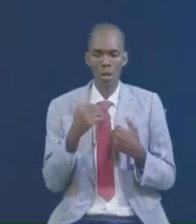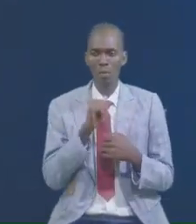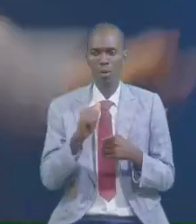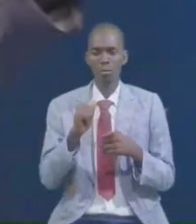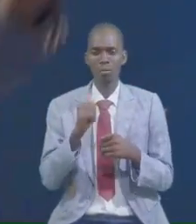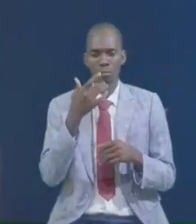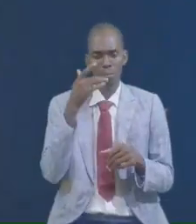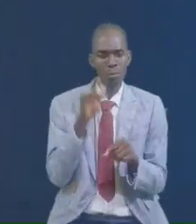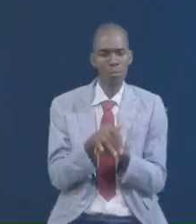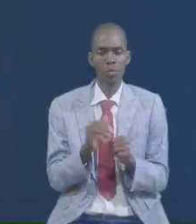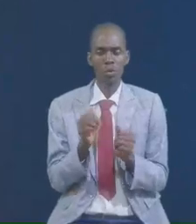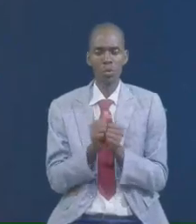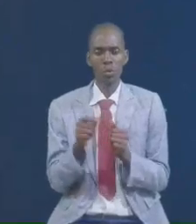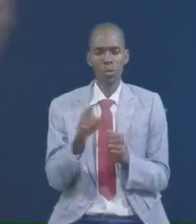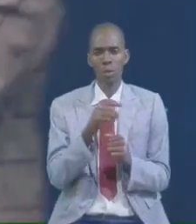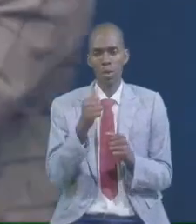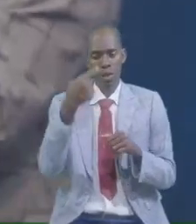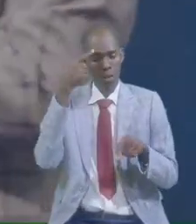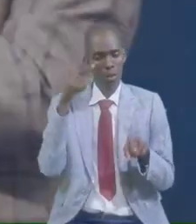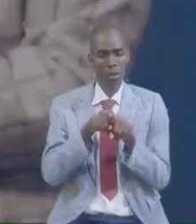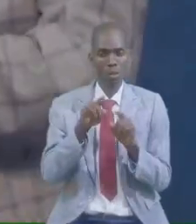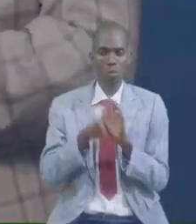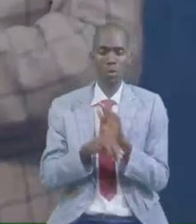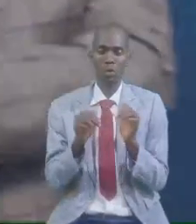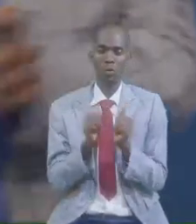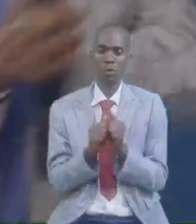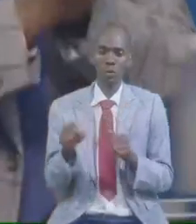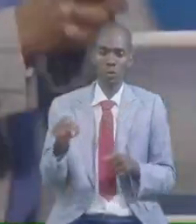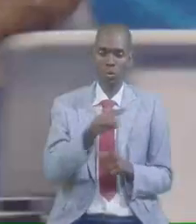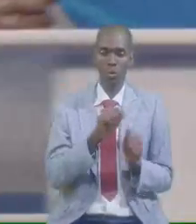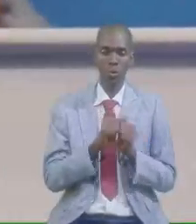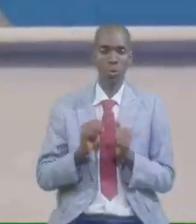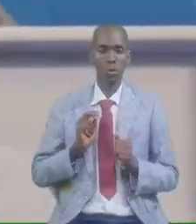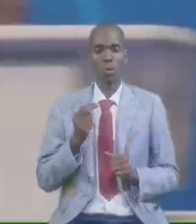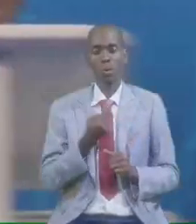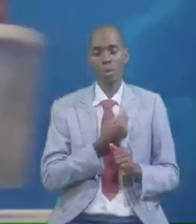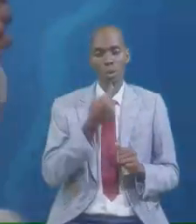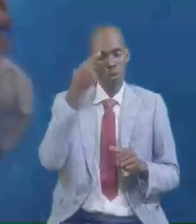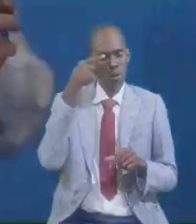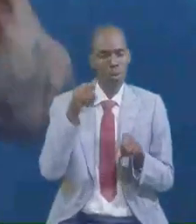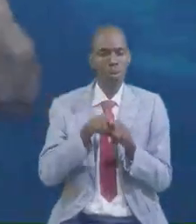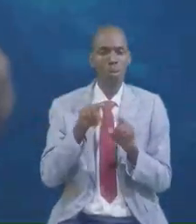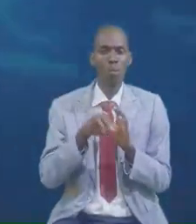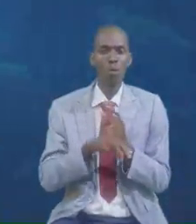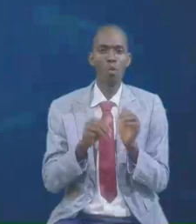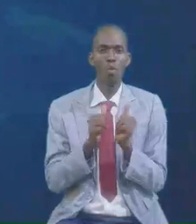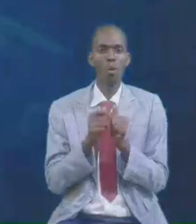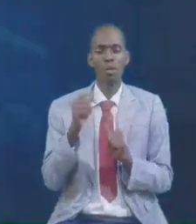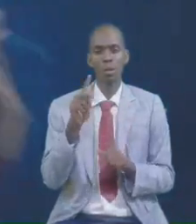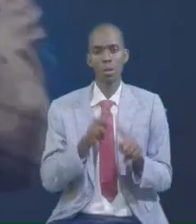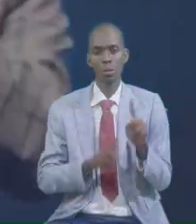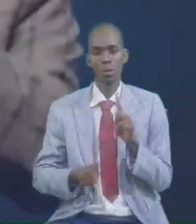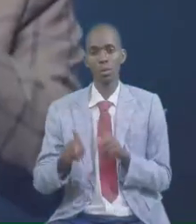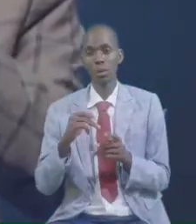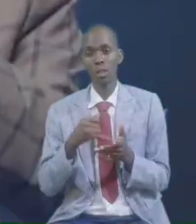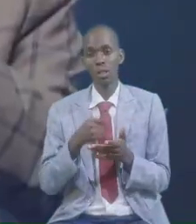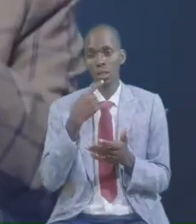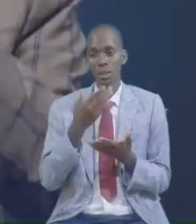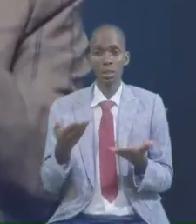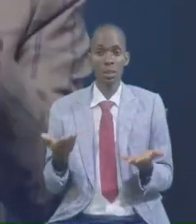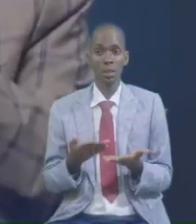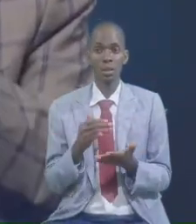toi, une alliance avec nous, une alliance avec le peuple de Dieu. Et